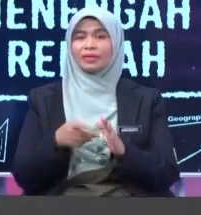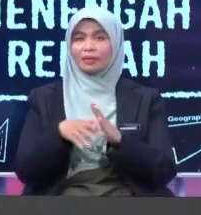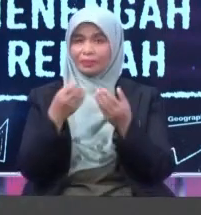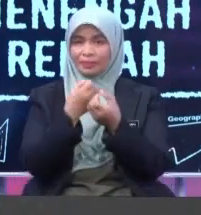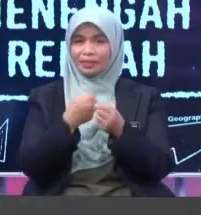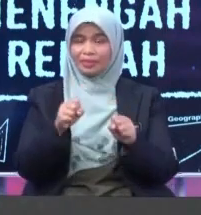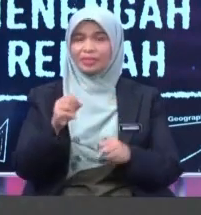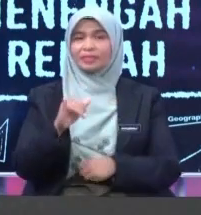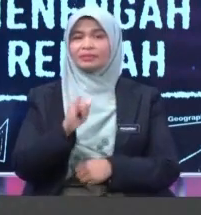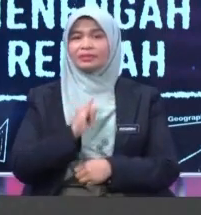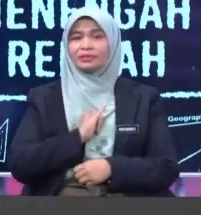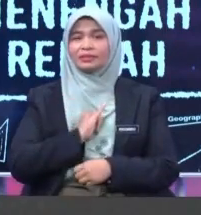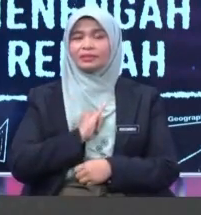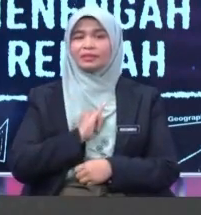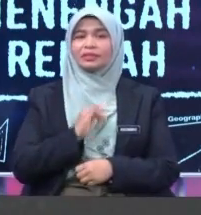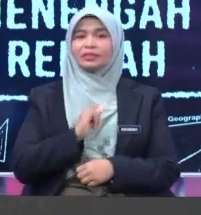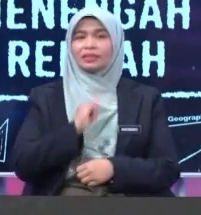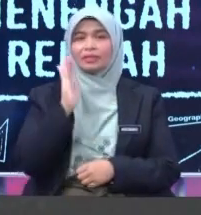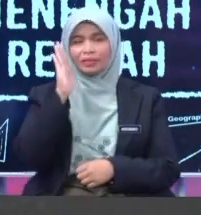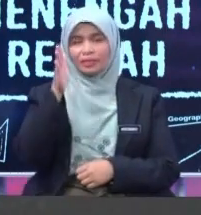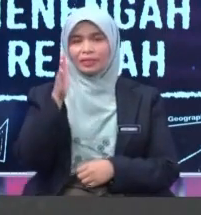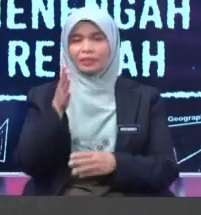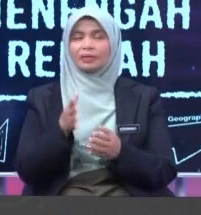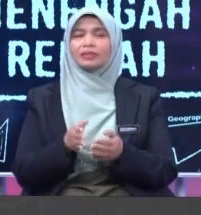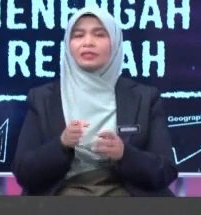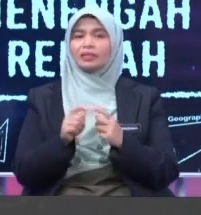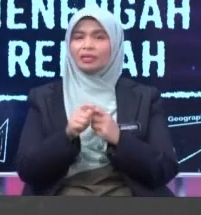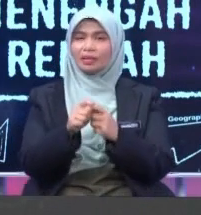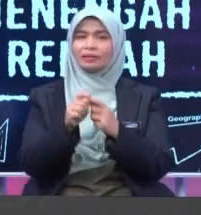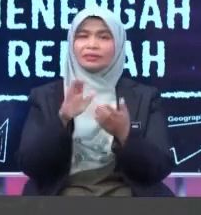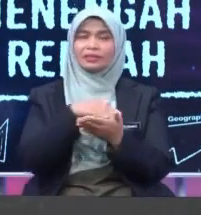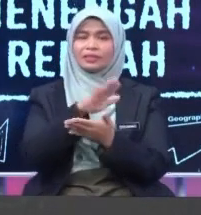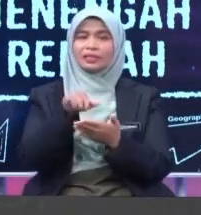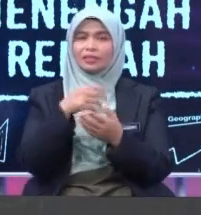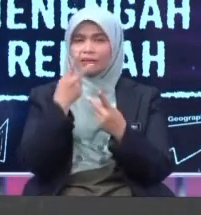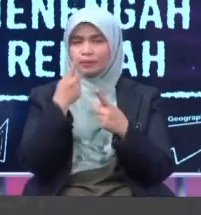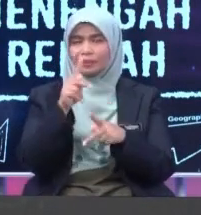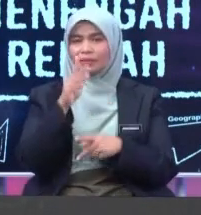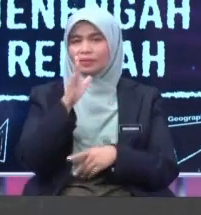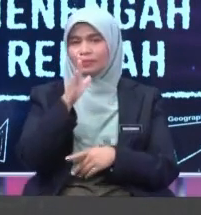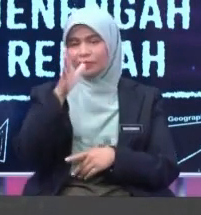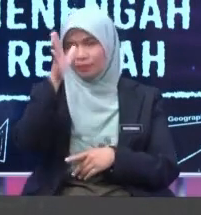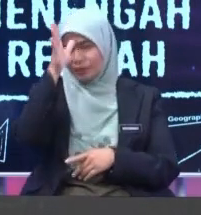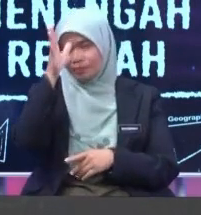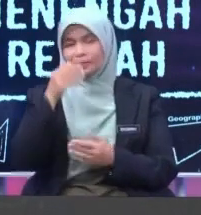Persediaan saya, saya akan mentaati segala perintah ibu bapa saya